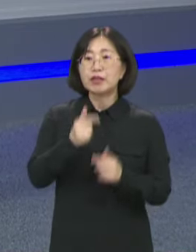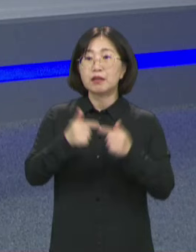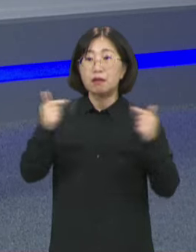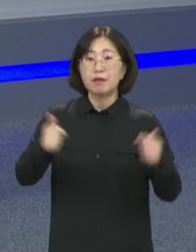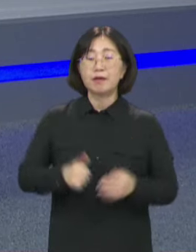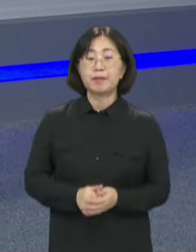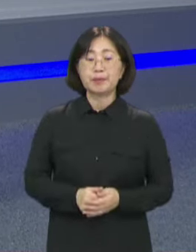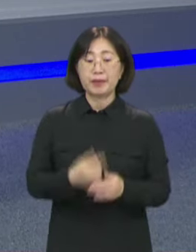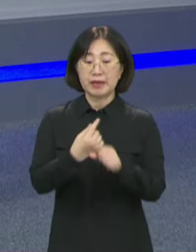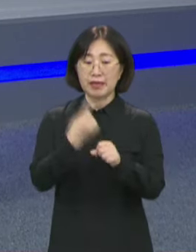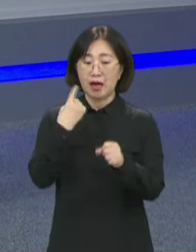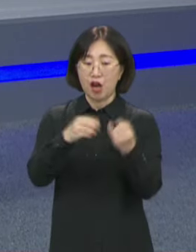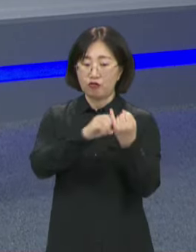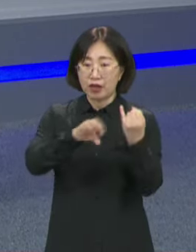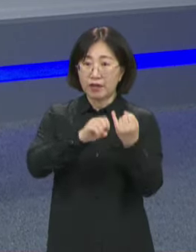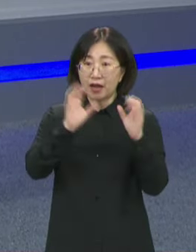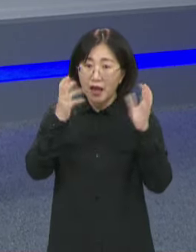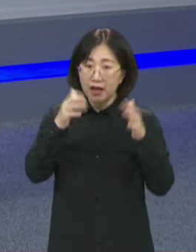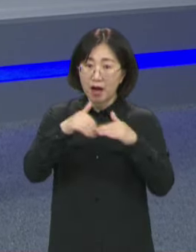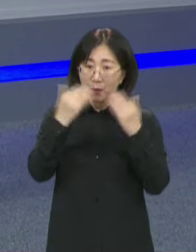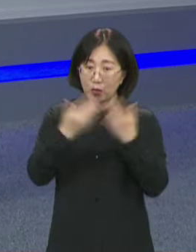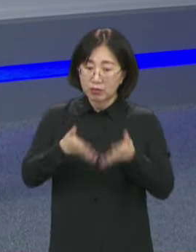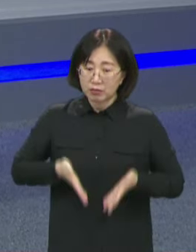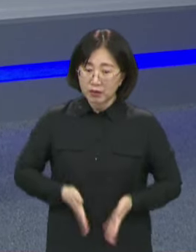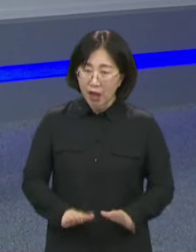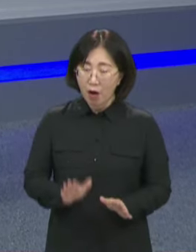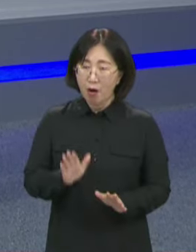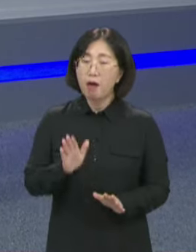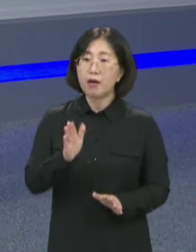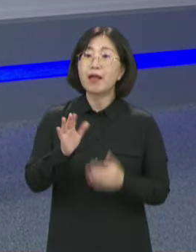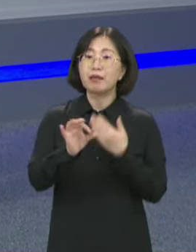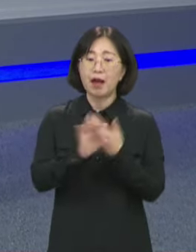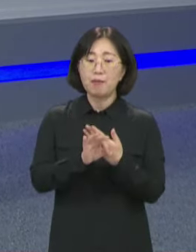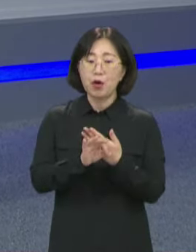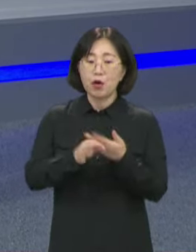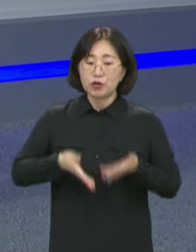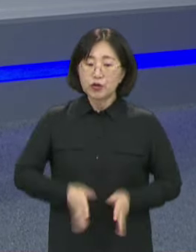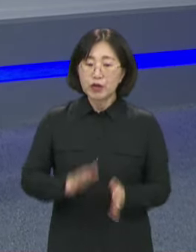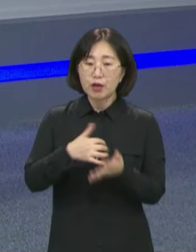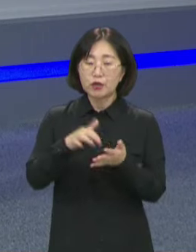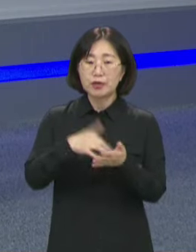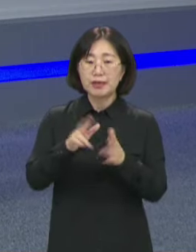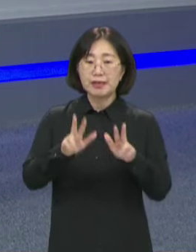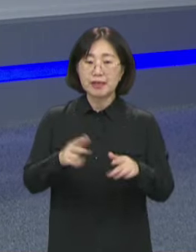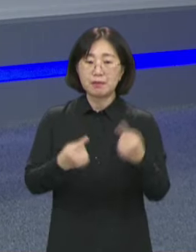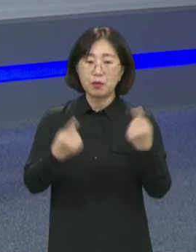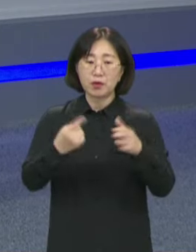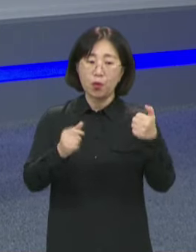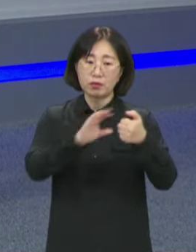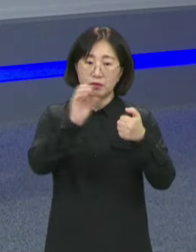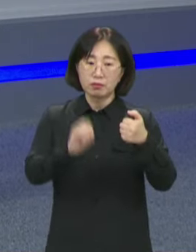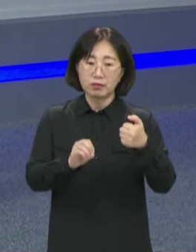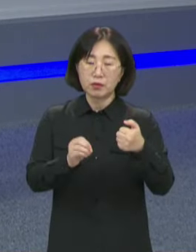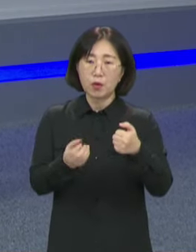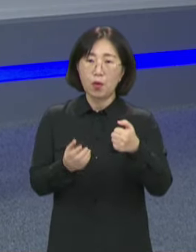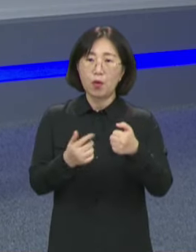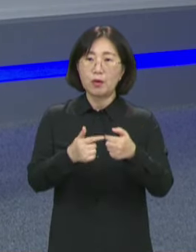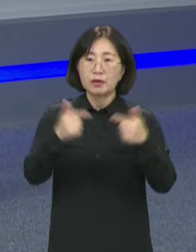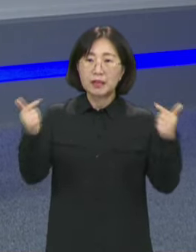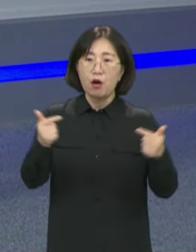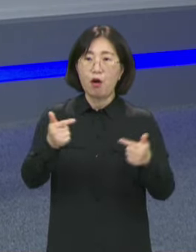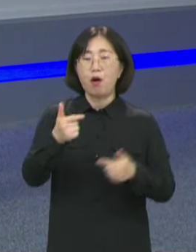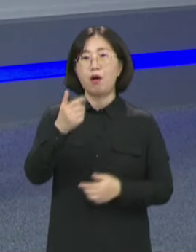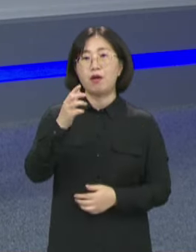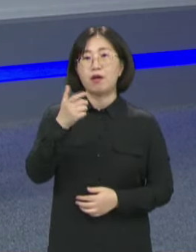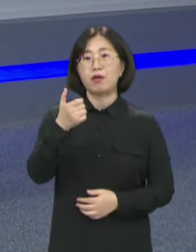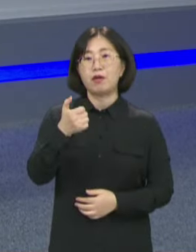만약 지난해 유사산된 아이들이 모두 세상에 태어났다면 출생아 수는 지금보다 50%가량 늘어 총 35만 명의